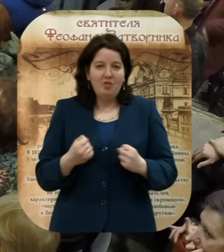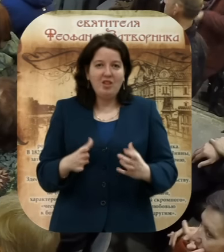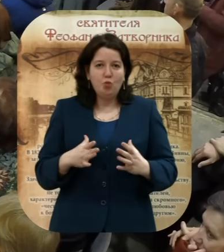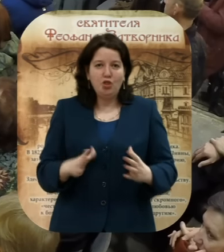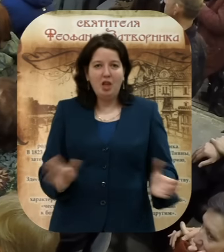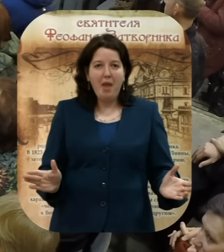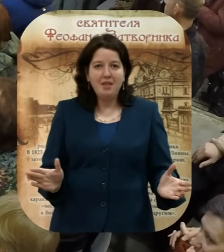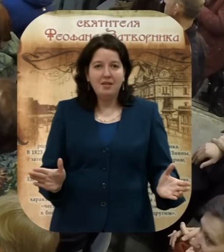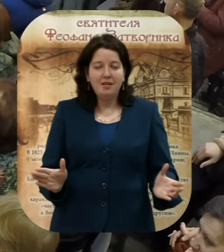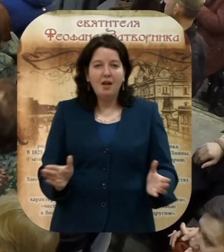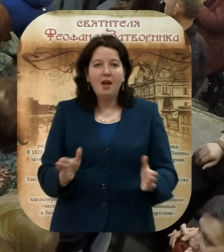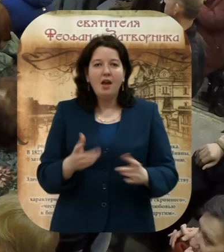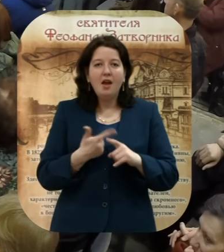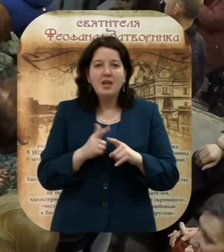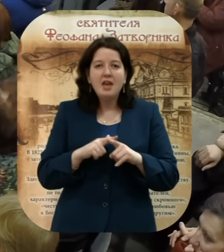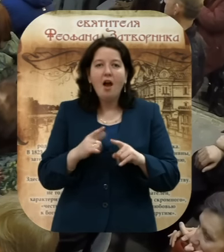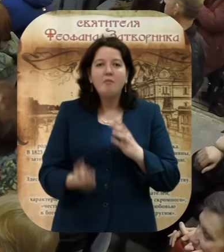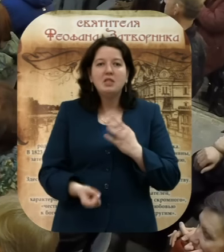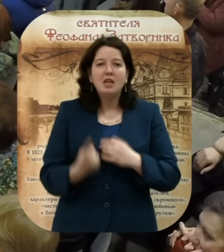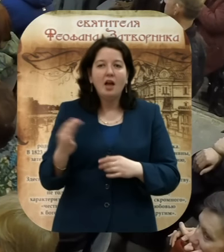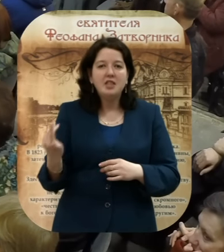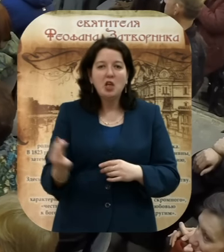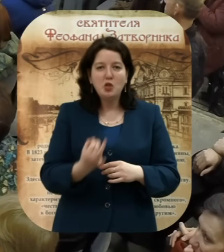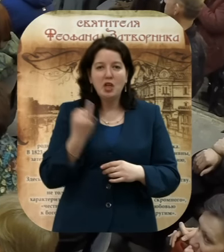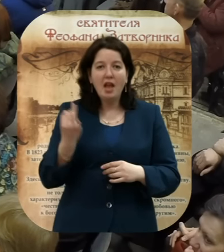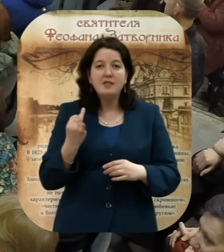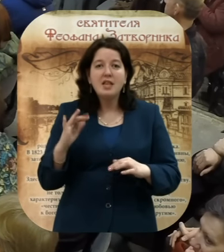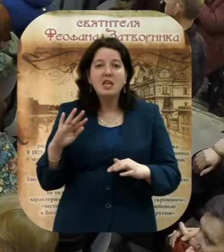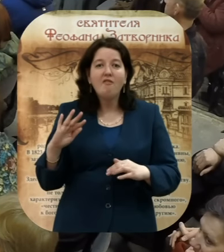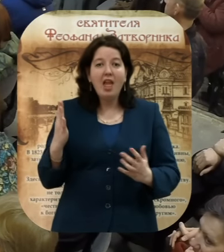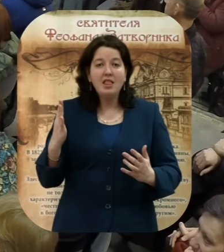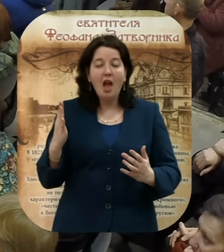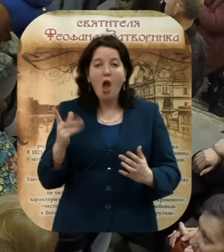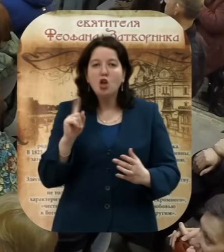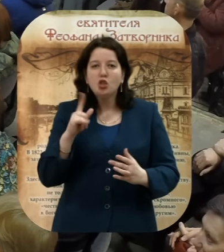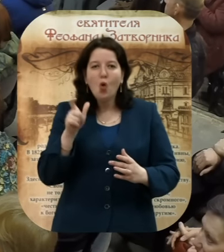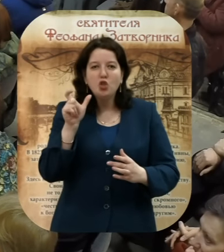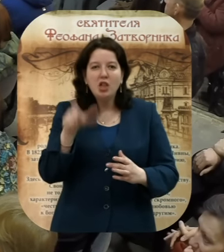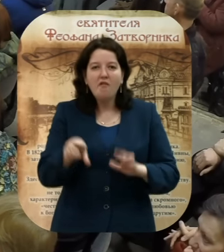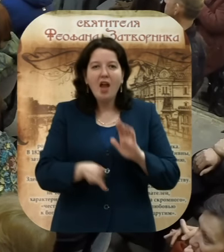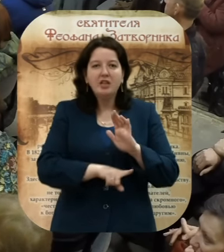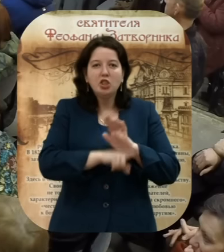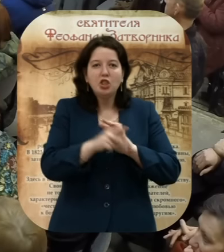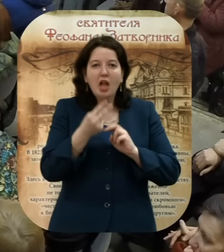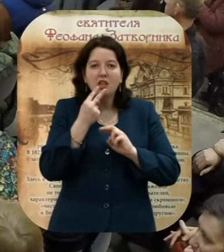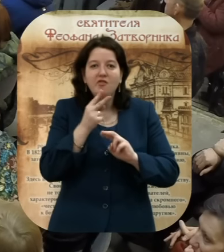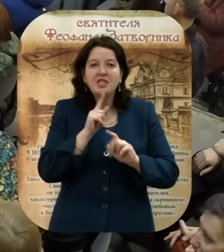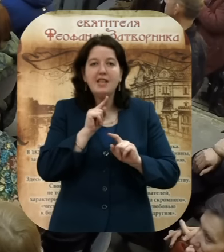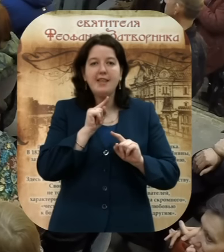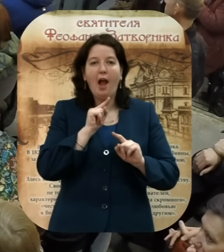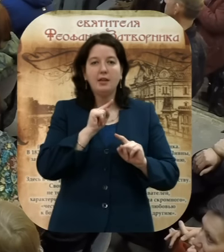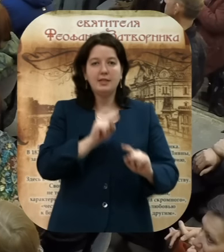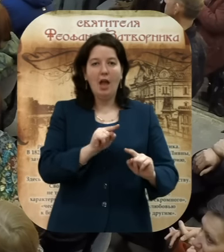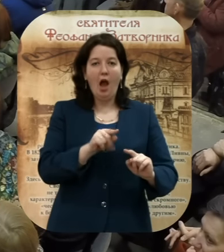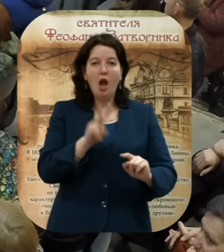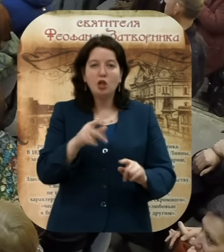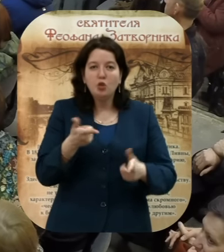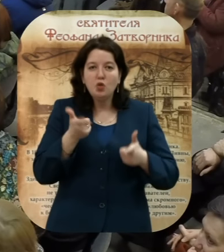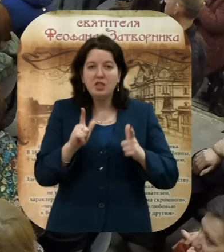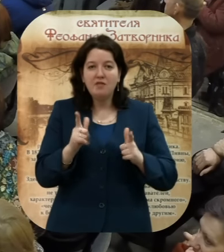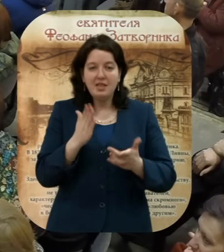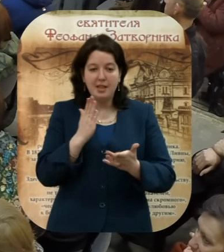угодно. Интереснейшее явление, что, оказывается, я начинаю только видеть тогда, кто я есть